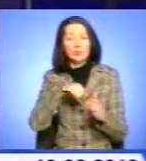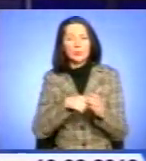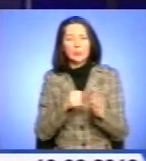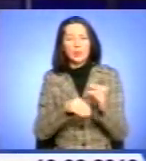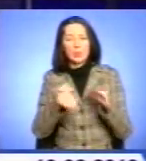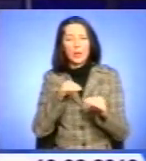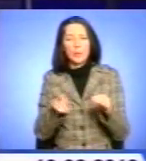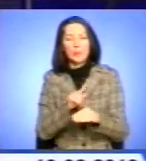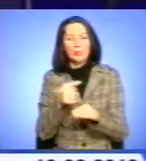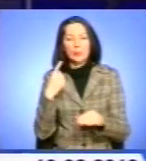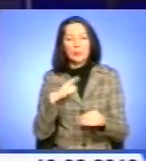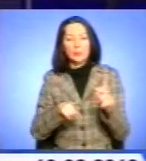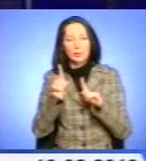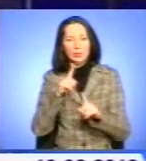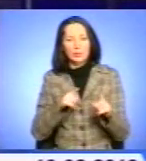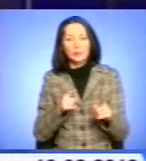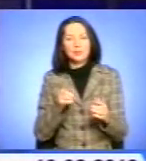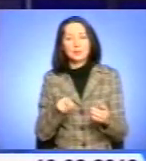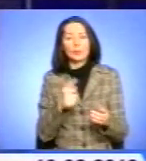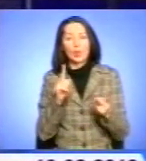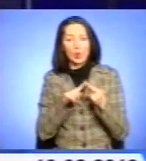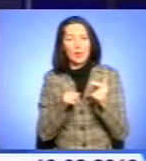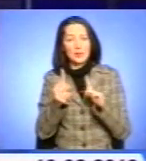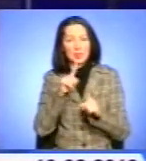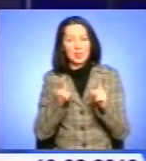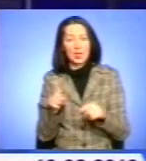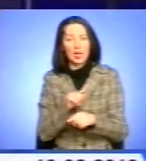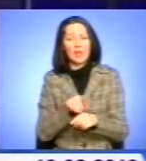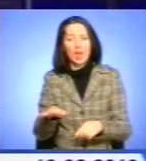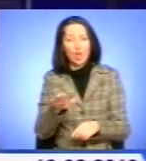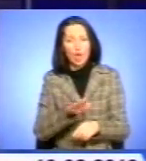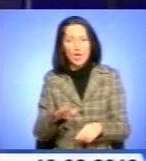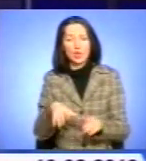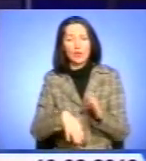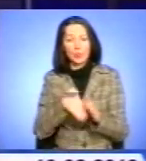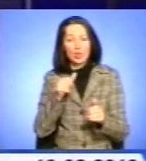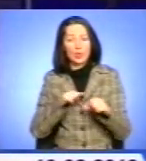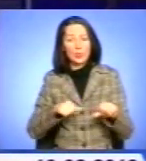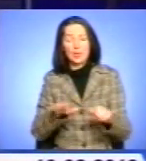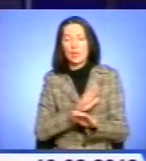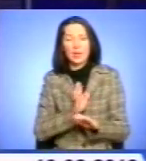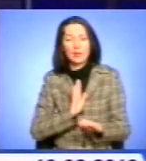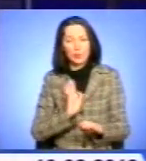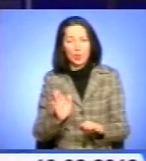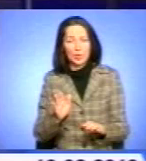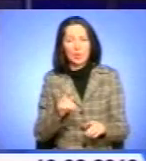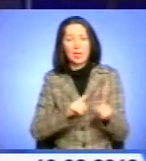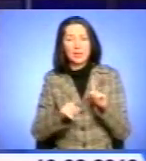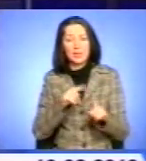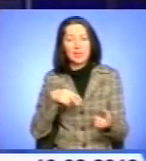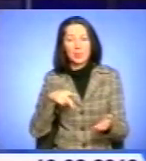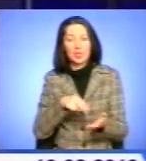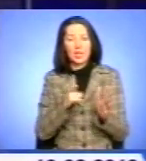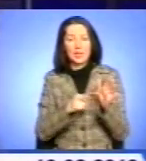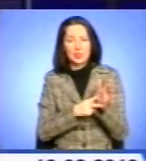складу Тернопільської обласної ради, оскільки друге засідання обласної територіальної виборчої комісії не відбулося. На засідання прийшли